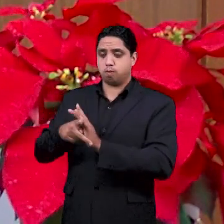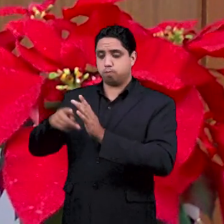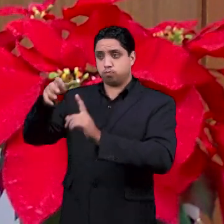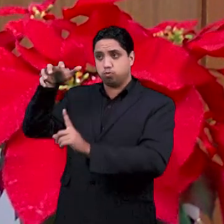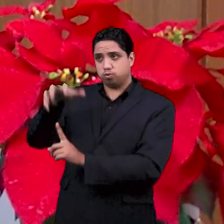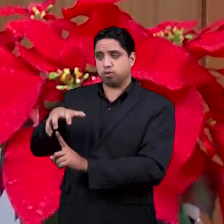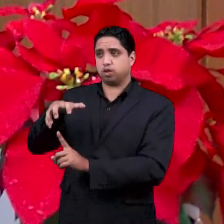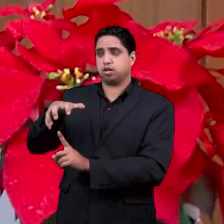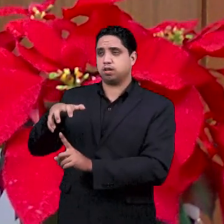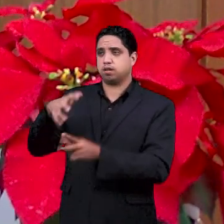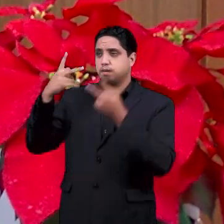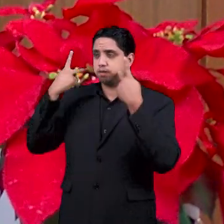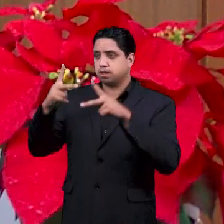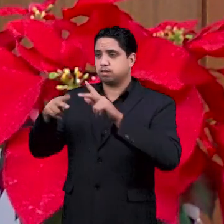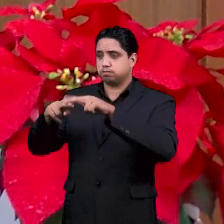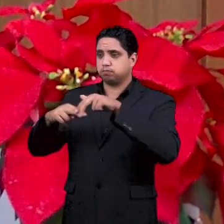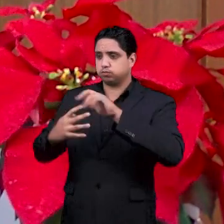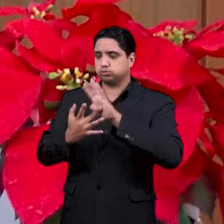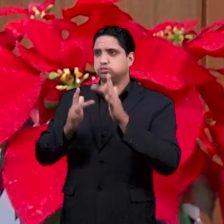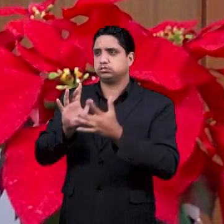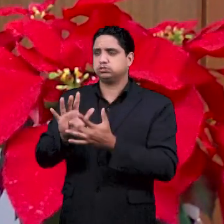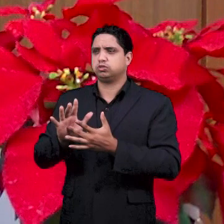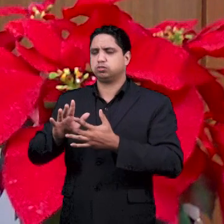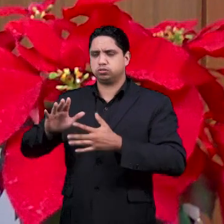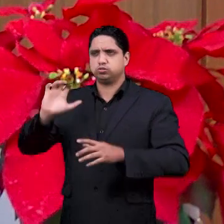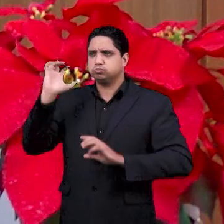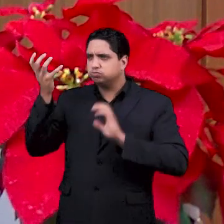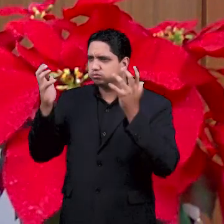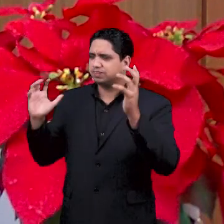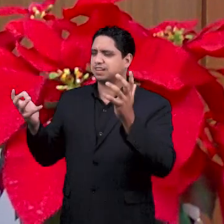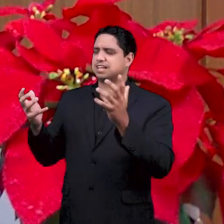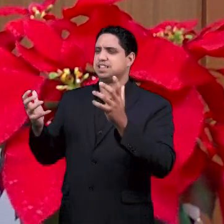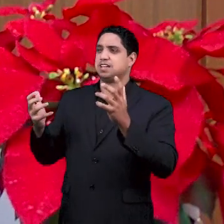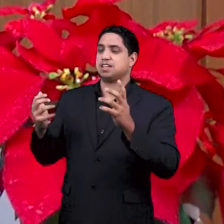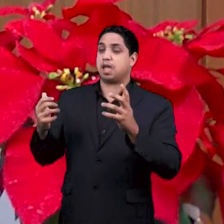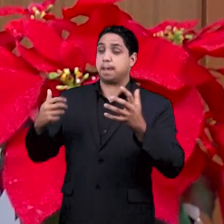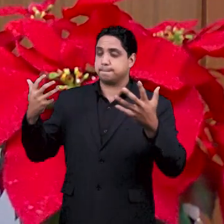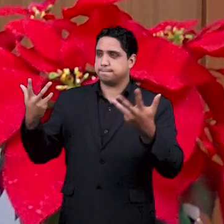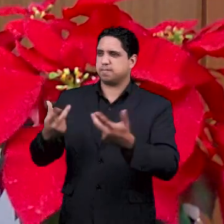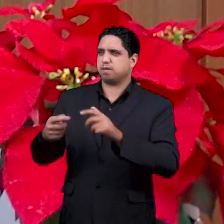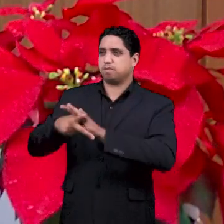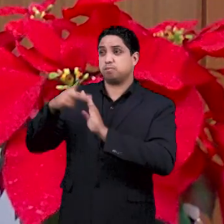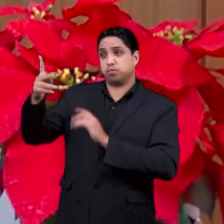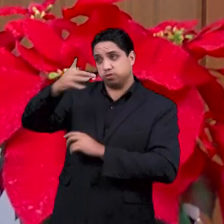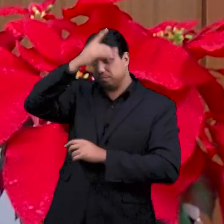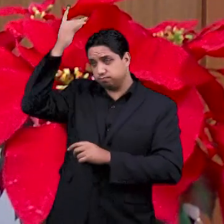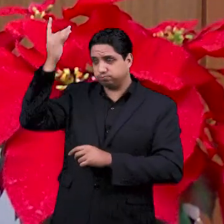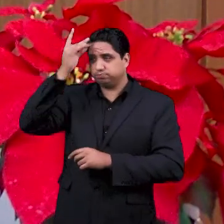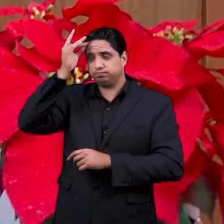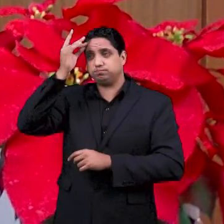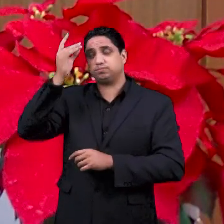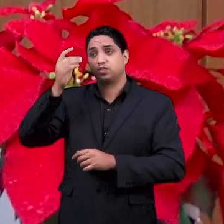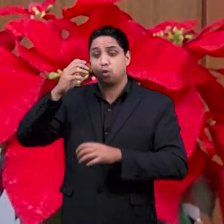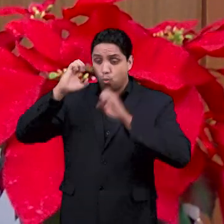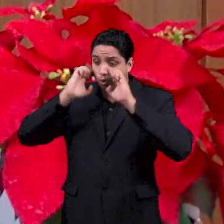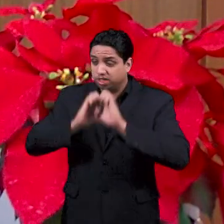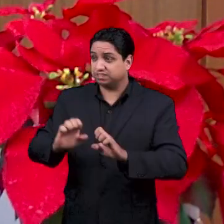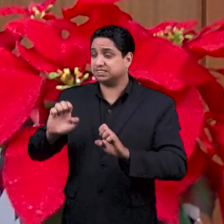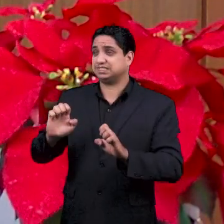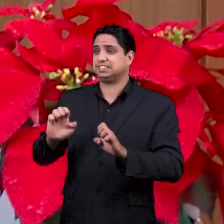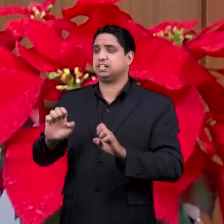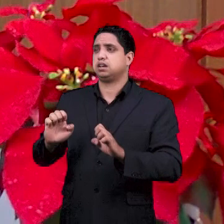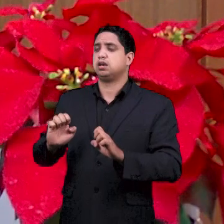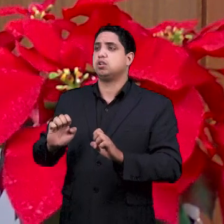Евангелия спасения, Евангелия Царства, которое Господь Иисус проповедовал и где совершает чудеса и знамения.